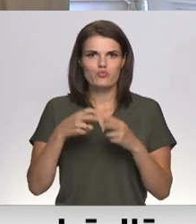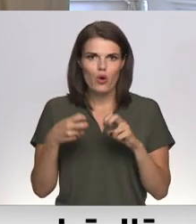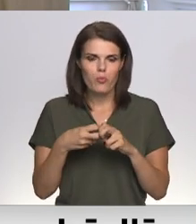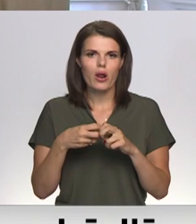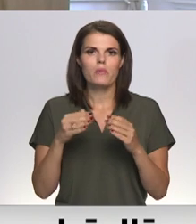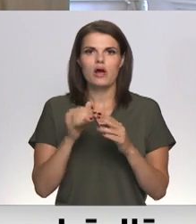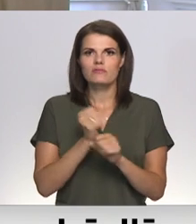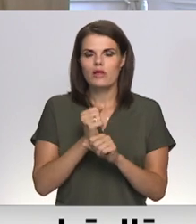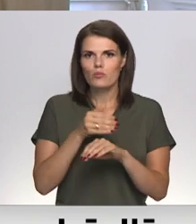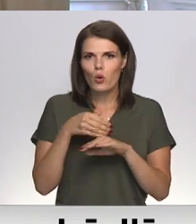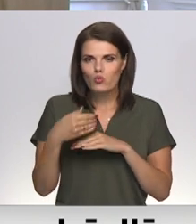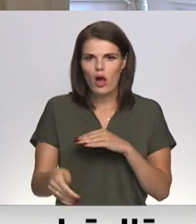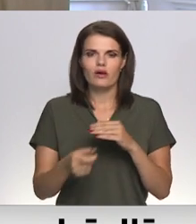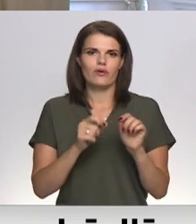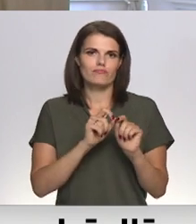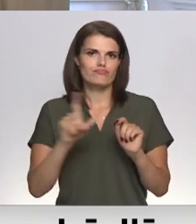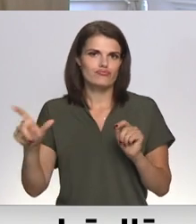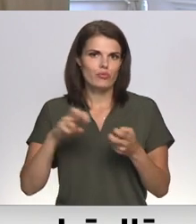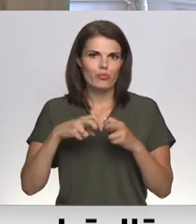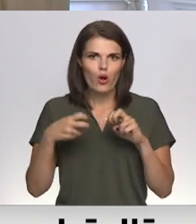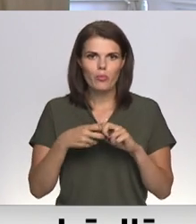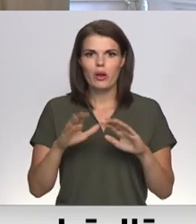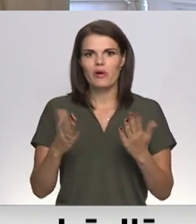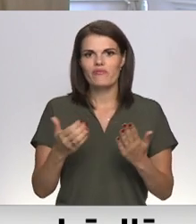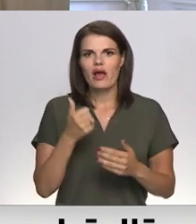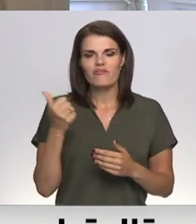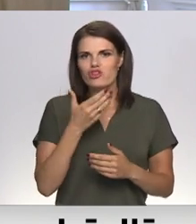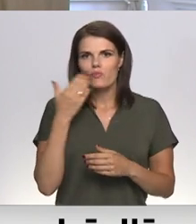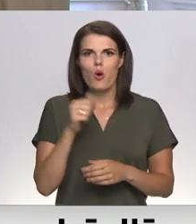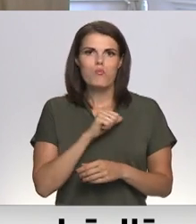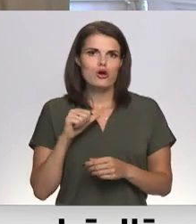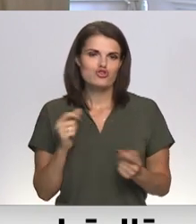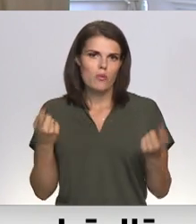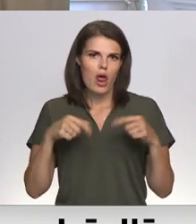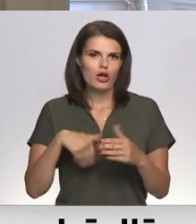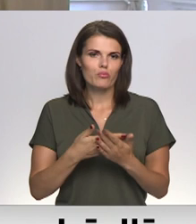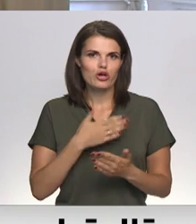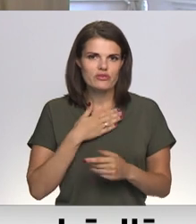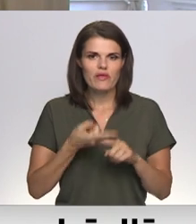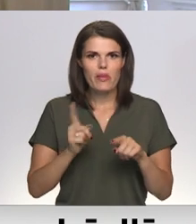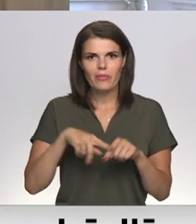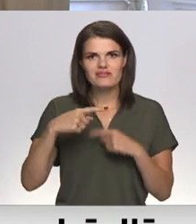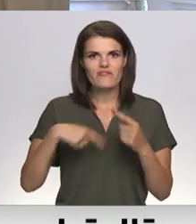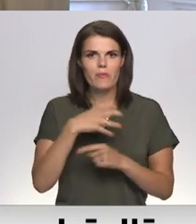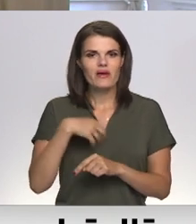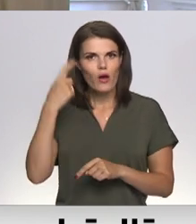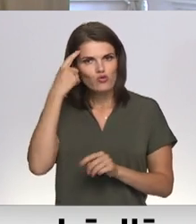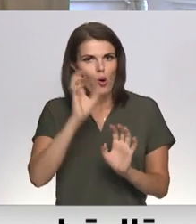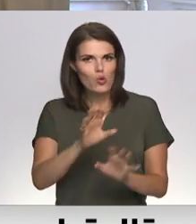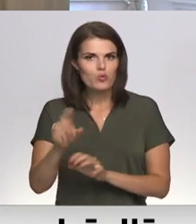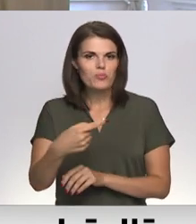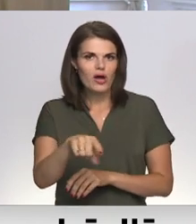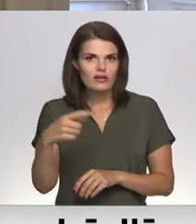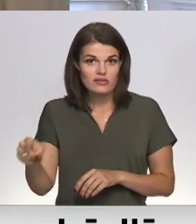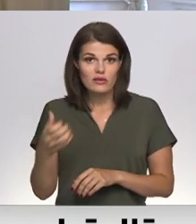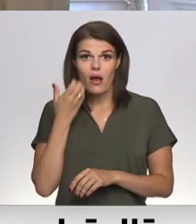kurus atkal, protams, novadīs problēmās. Vai tas, ka viņiem nav pašiem laika priekš sevim, jo viņiem vienmēr ir jādomā par kādu citu. Un tāpēc šeit, kad